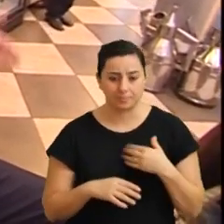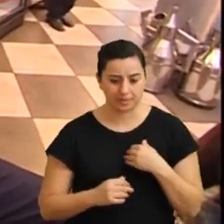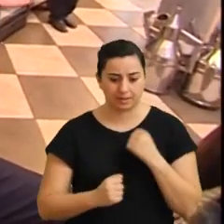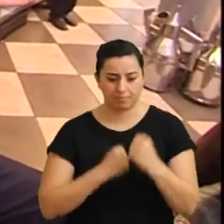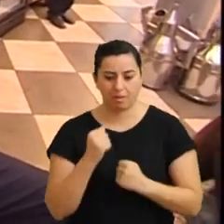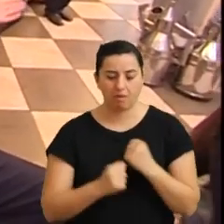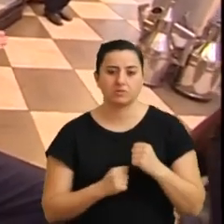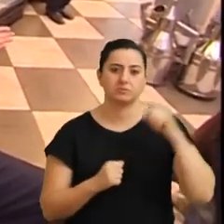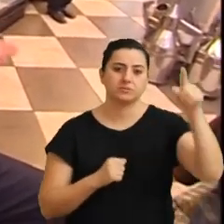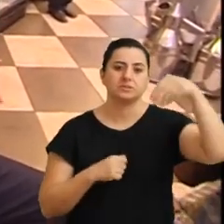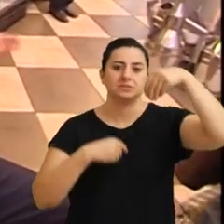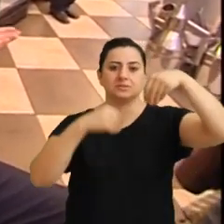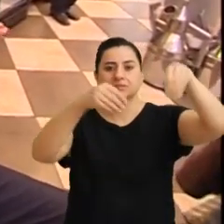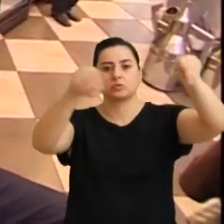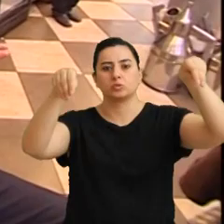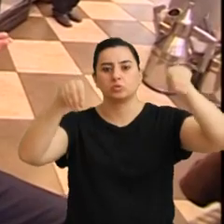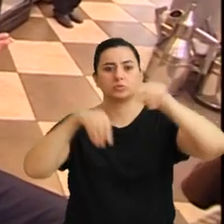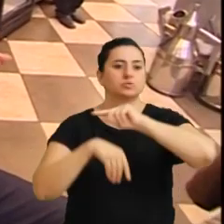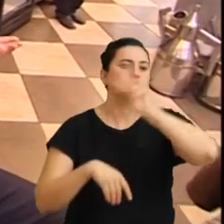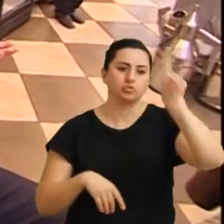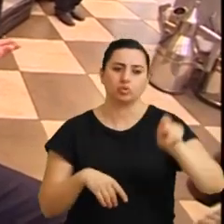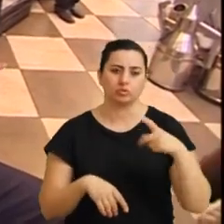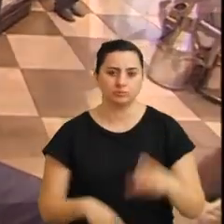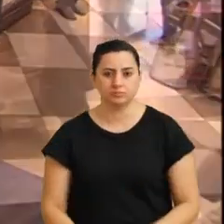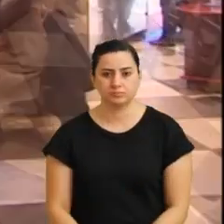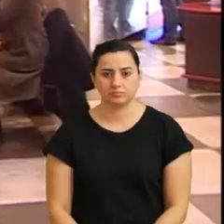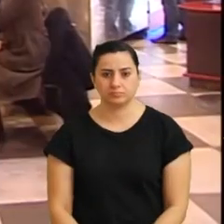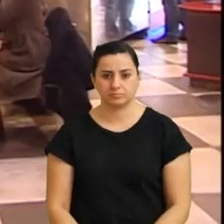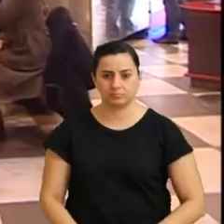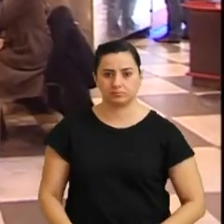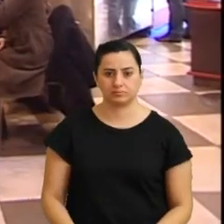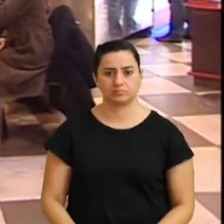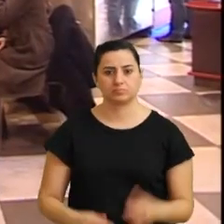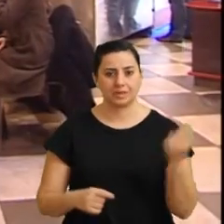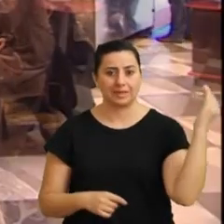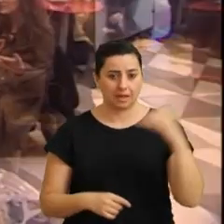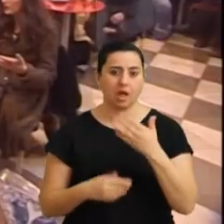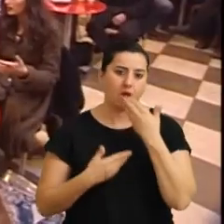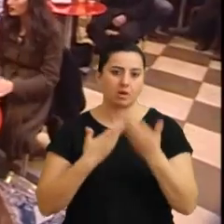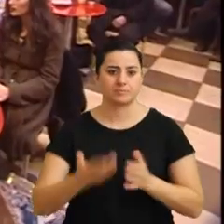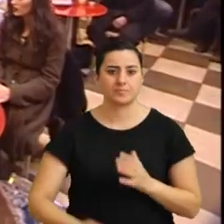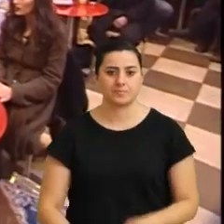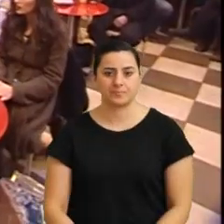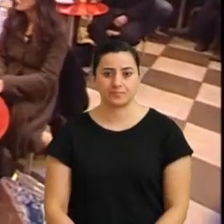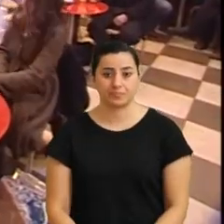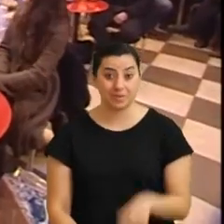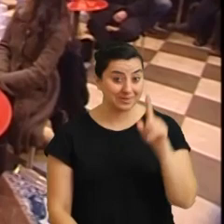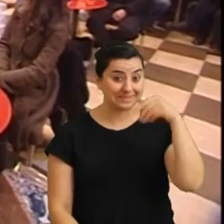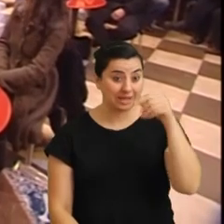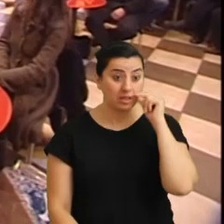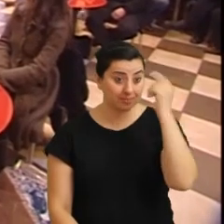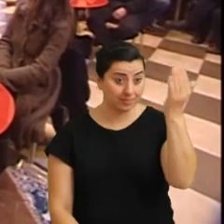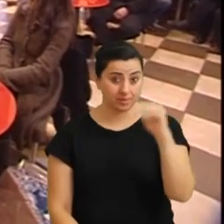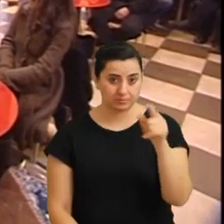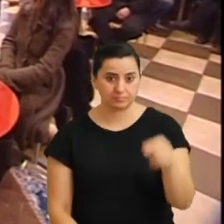ama satışları onlar daha iyi biliyorlar. Hı-hı. Onlar daha iyi size anlatırlar. Biraz sonra gelmeye başlarlar. Hı-hı. Bak şimdi satıcımız da geldi.